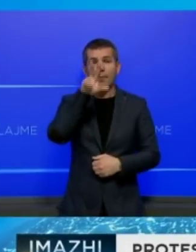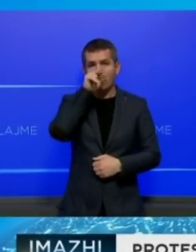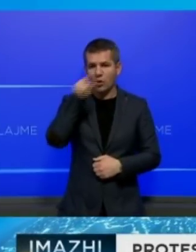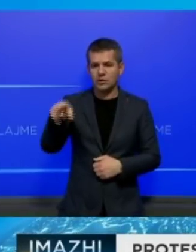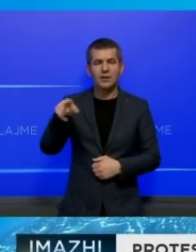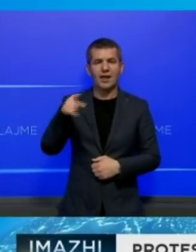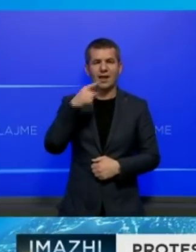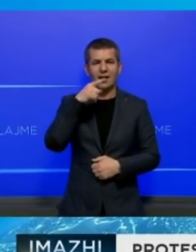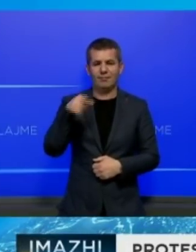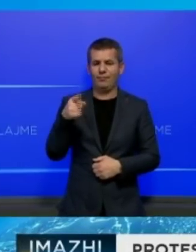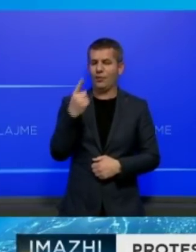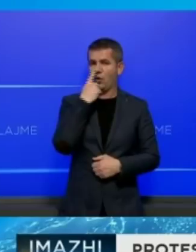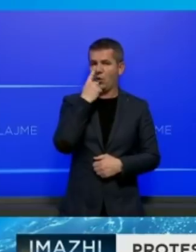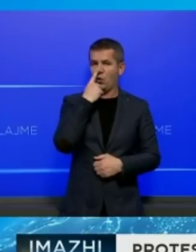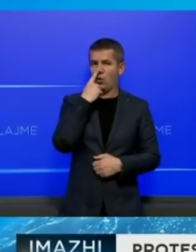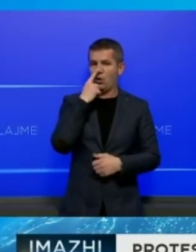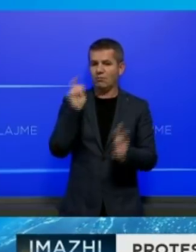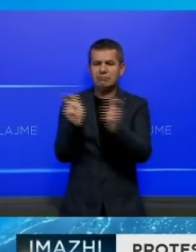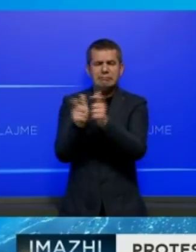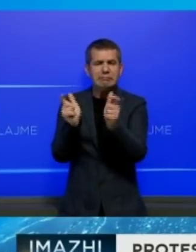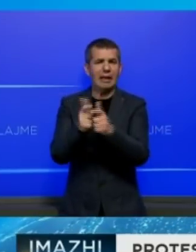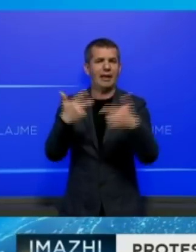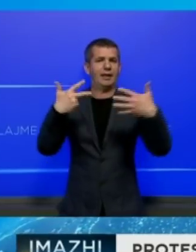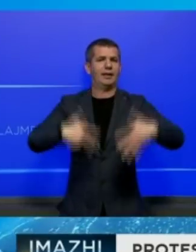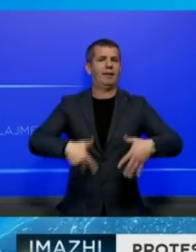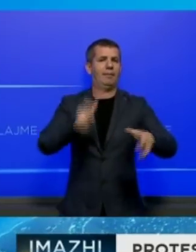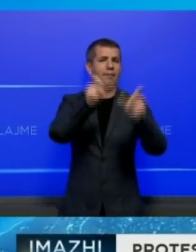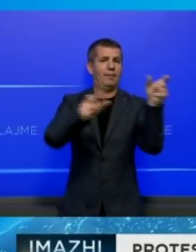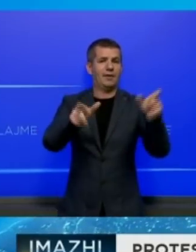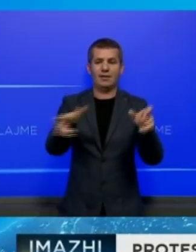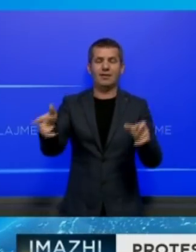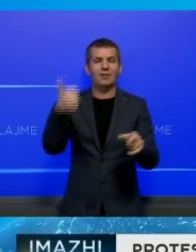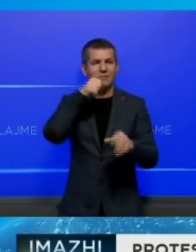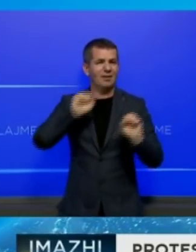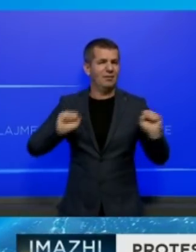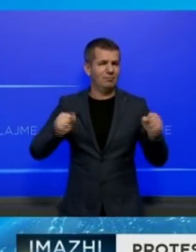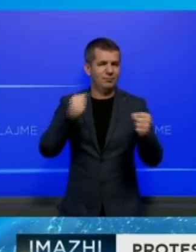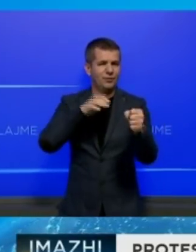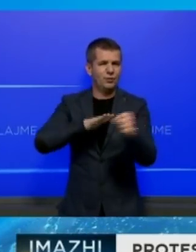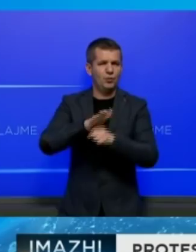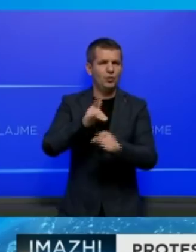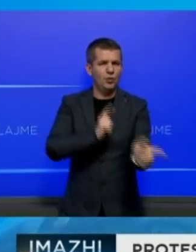ka arrestuar më shumë se 8000 protestues kundër luftës në gjithë vendin.